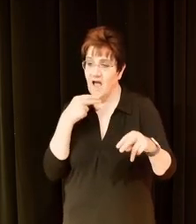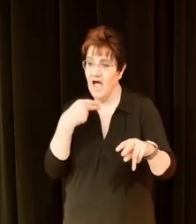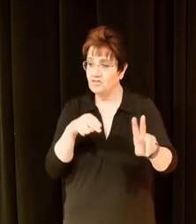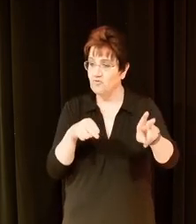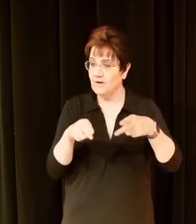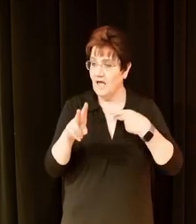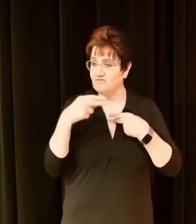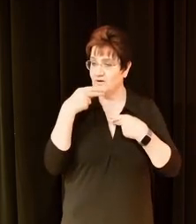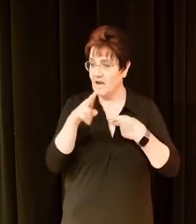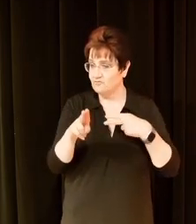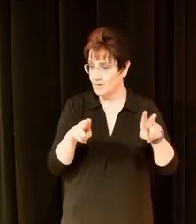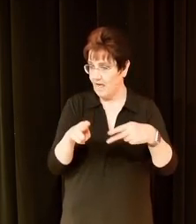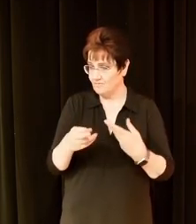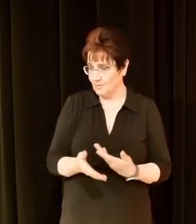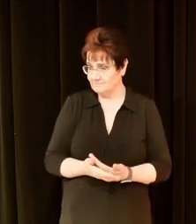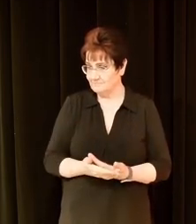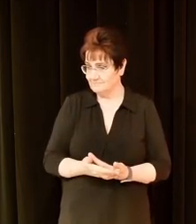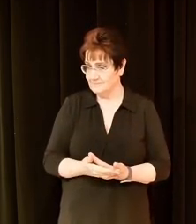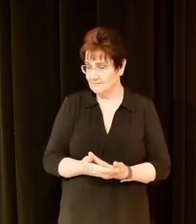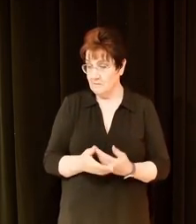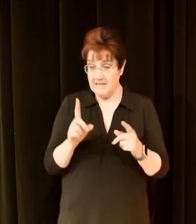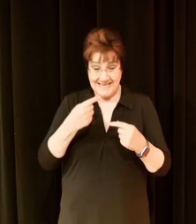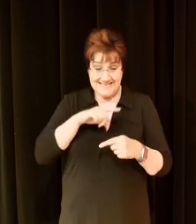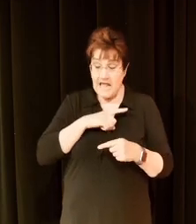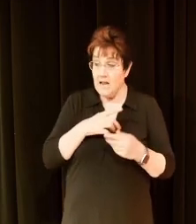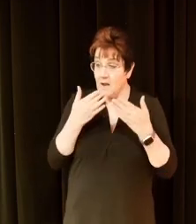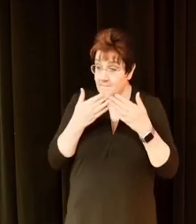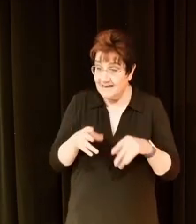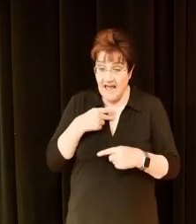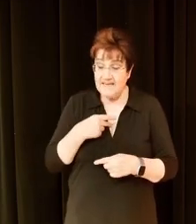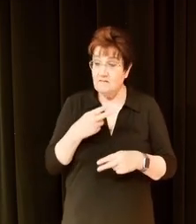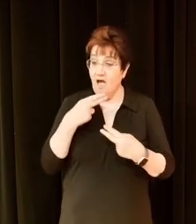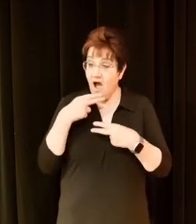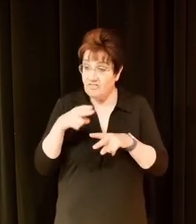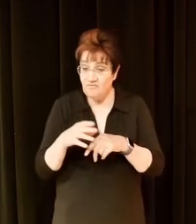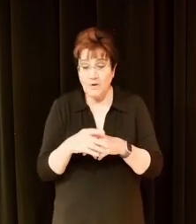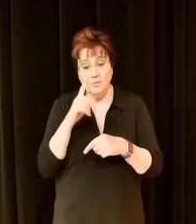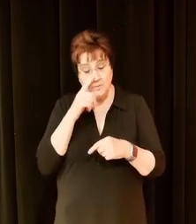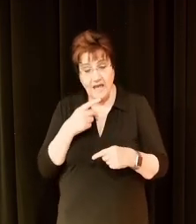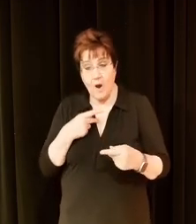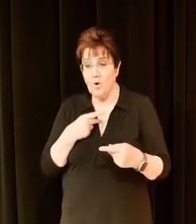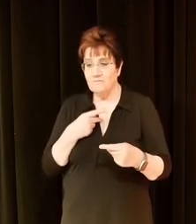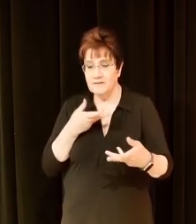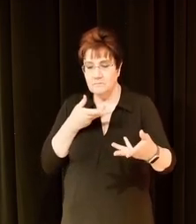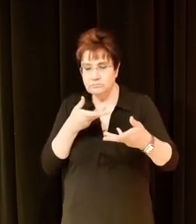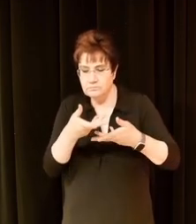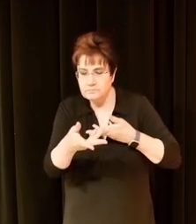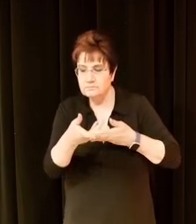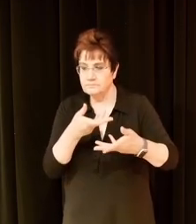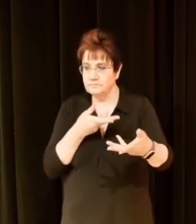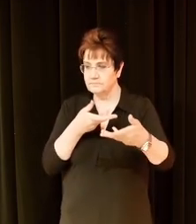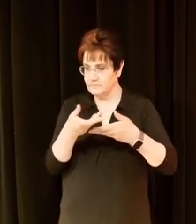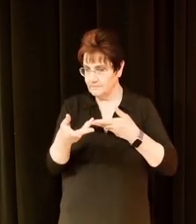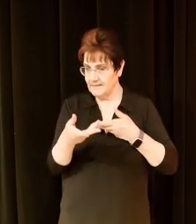Also sind wir bereit, wirklich zu antworten, wirklich wahrzunehmen, in Resonanz zu sein mit dem, was uns